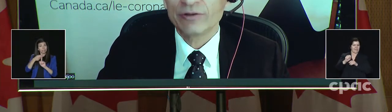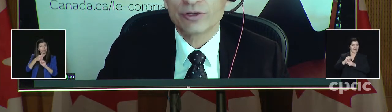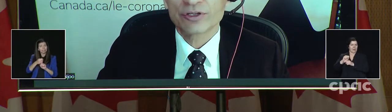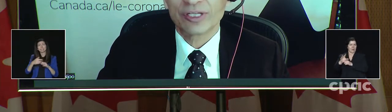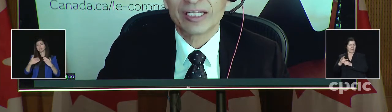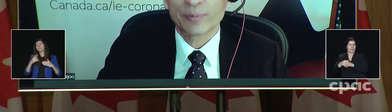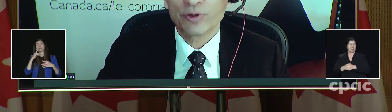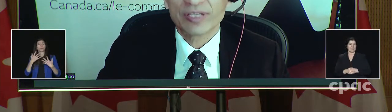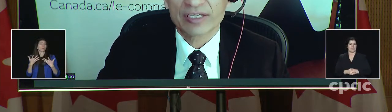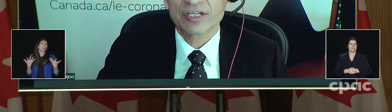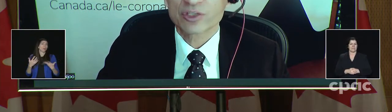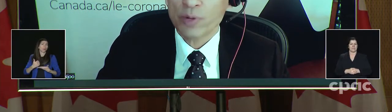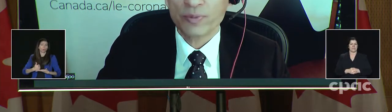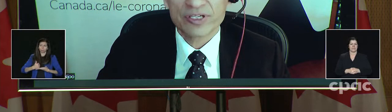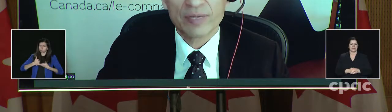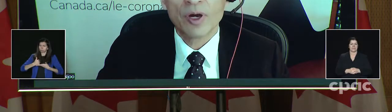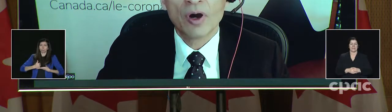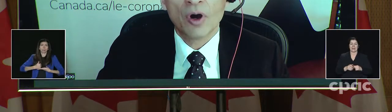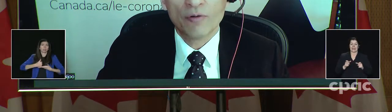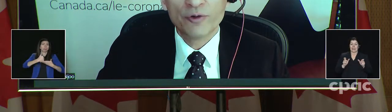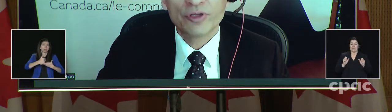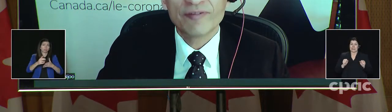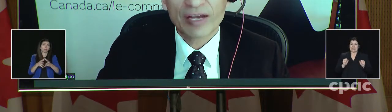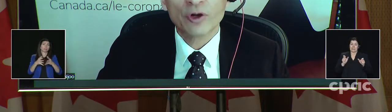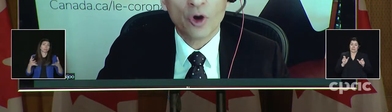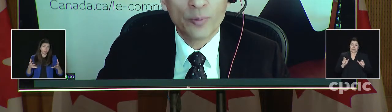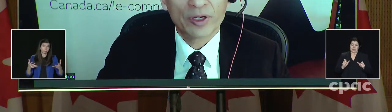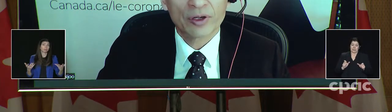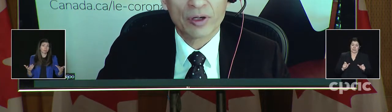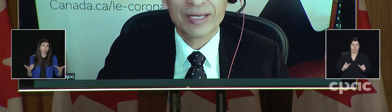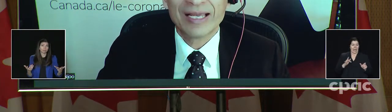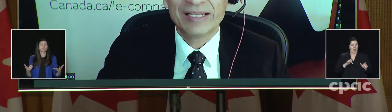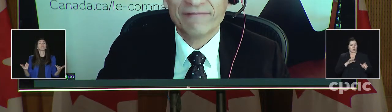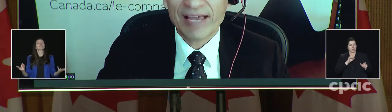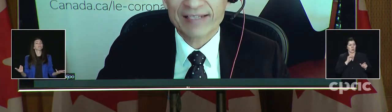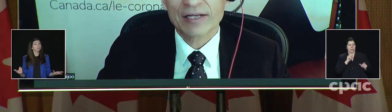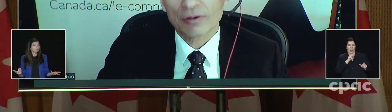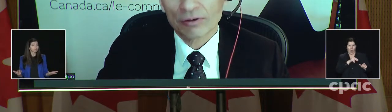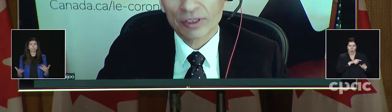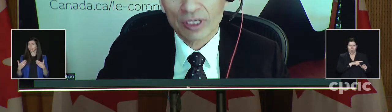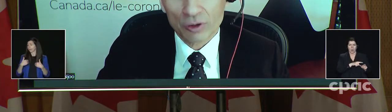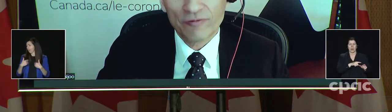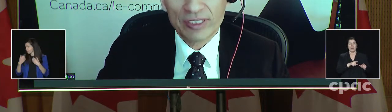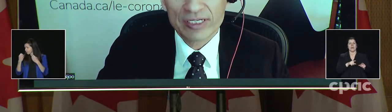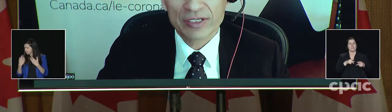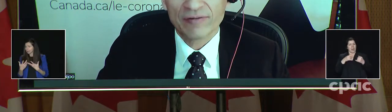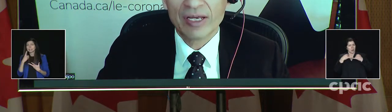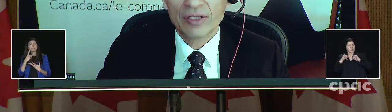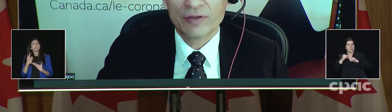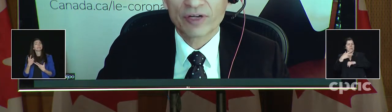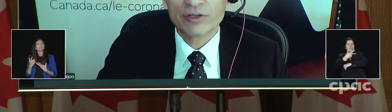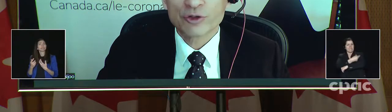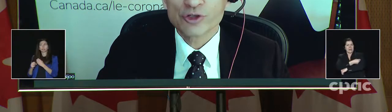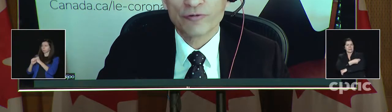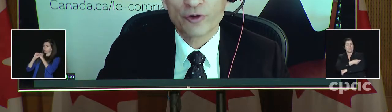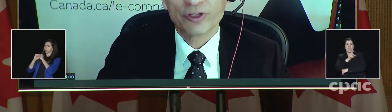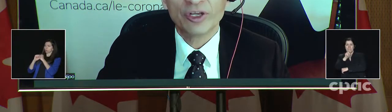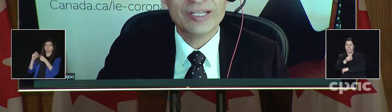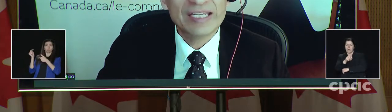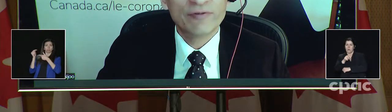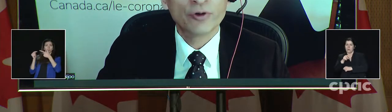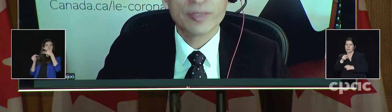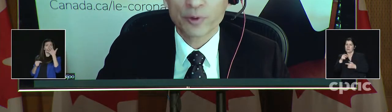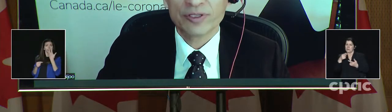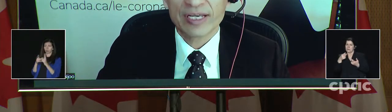certaine réduction de la protection soit possible en vue du variant Omicron, les vaccins contre la COVID-19 devraient toujours fournir